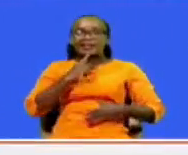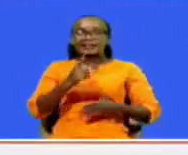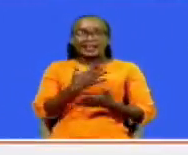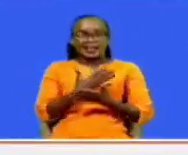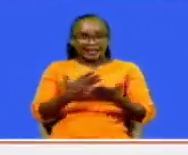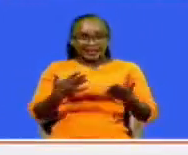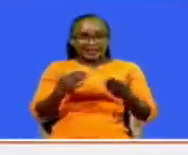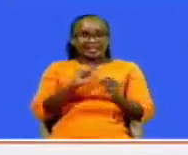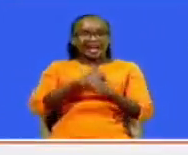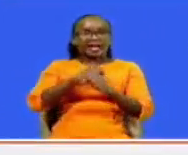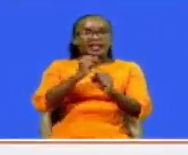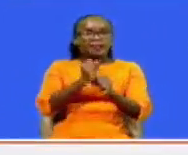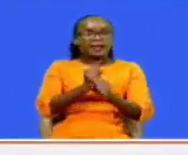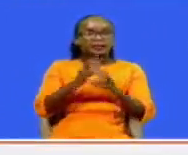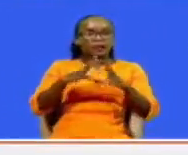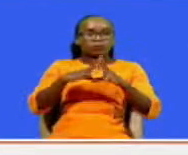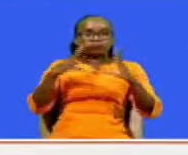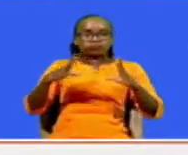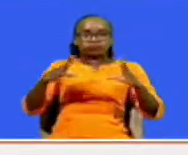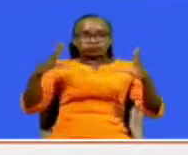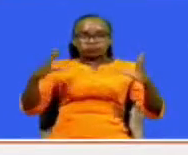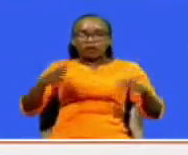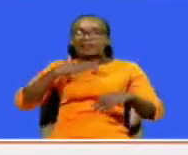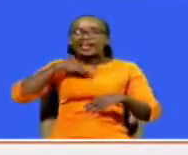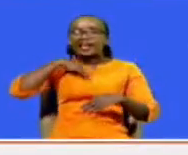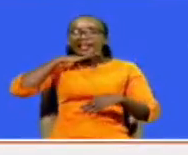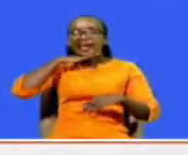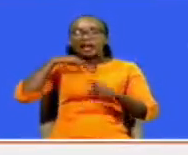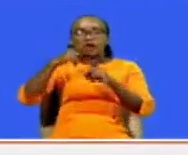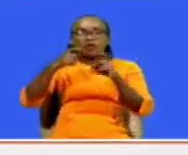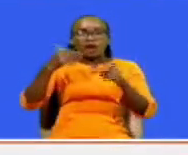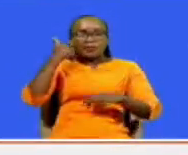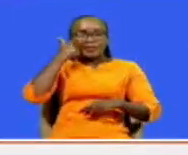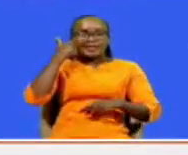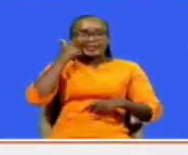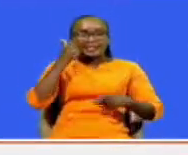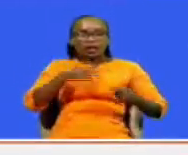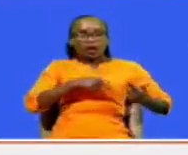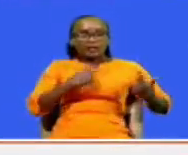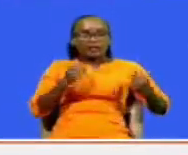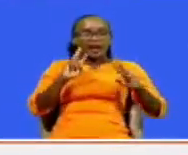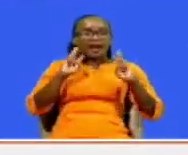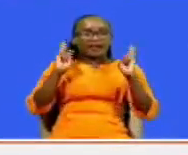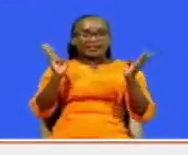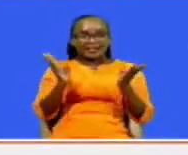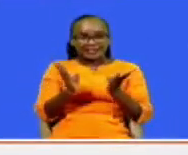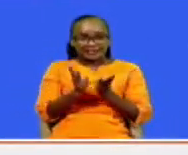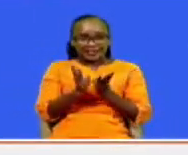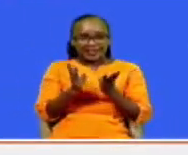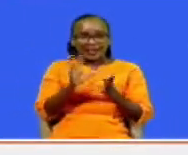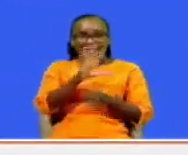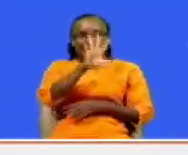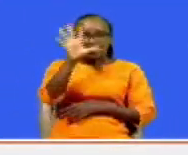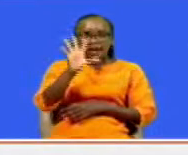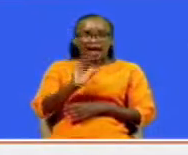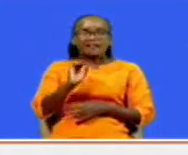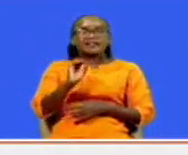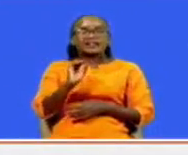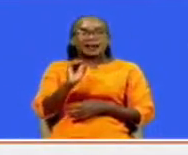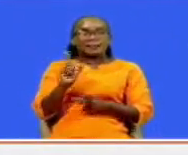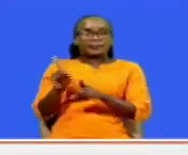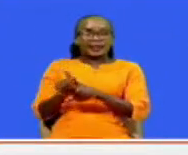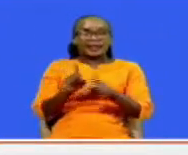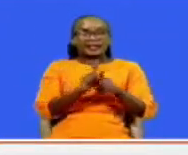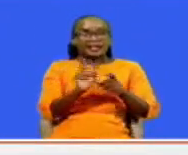vitu vinavyochangia ongezeko la visa vya vifo kutokana na maradhi ya moyo duniani haswa barani Afrika. Na